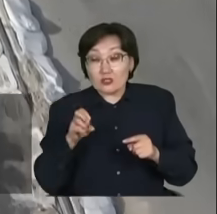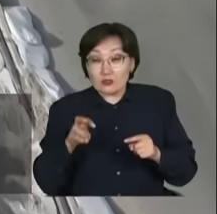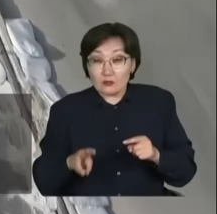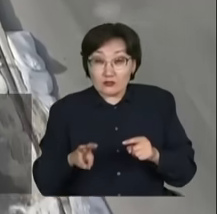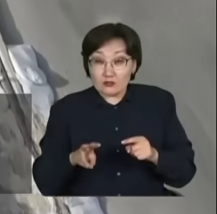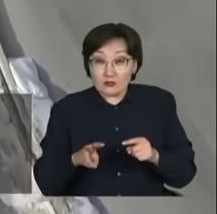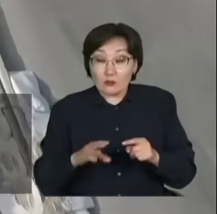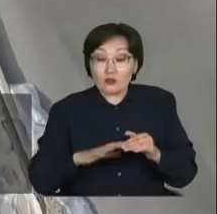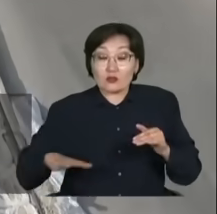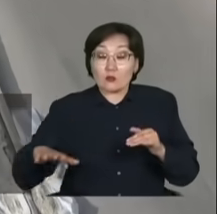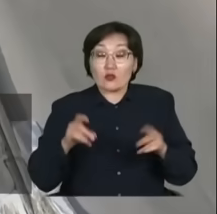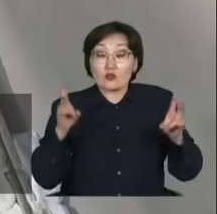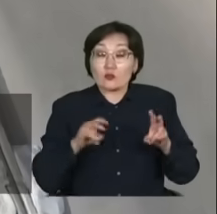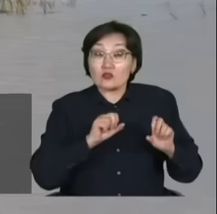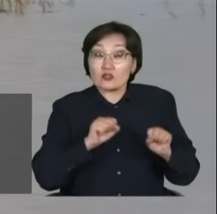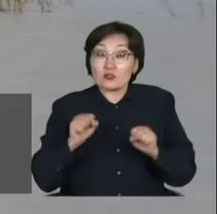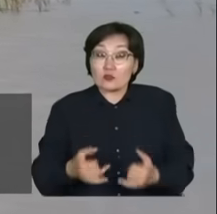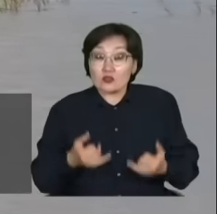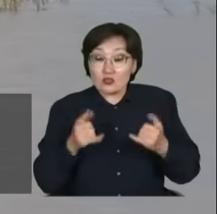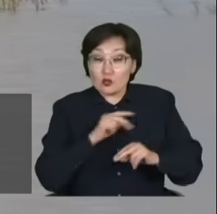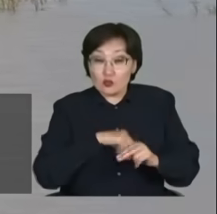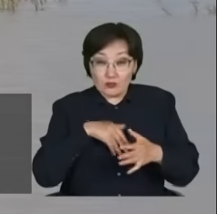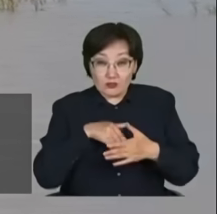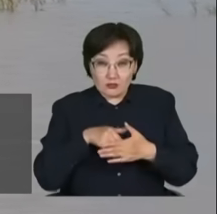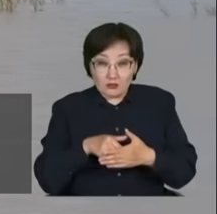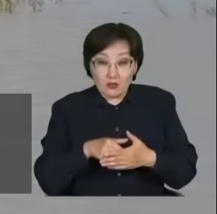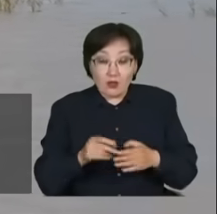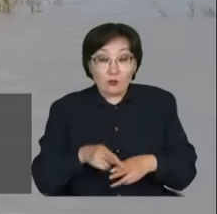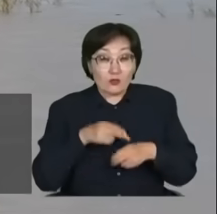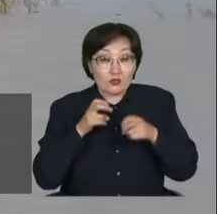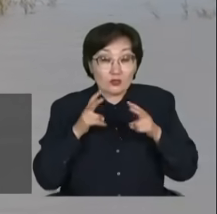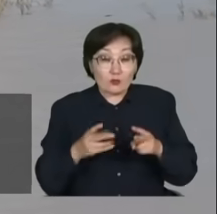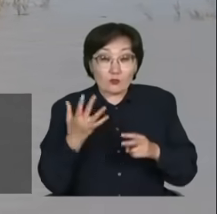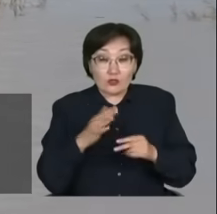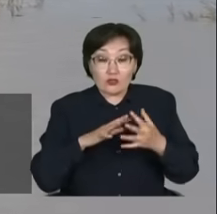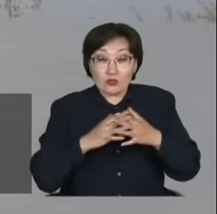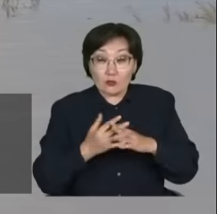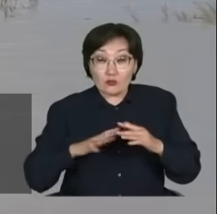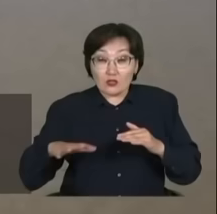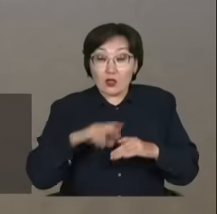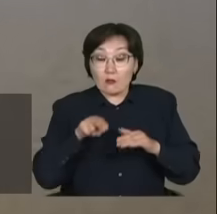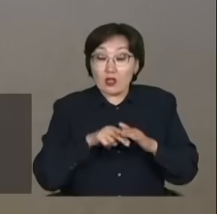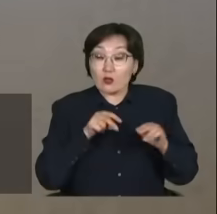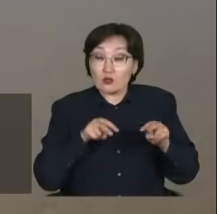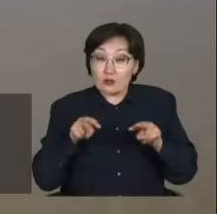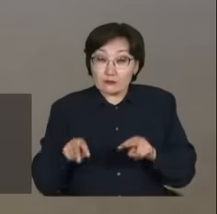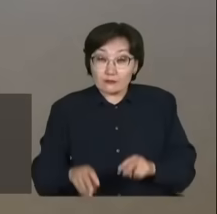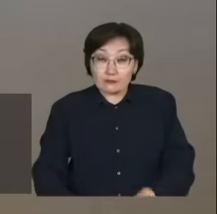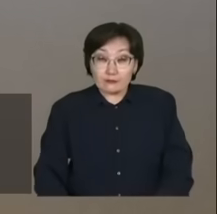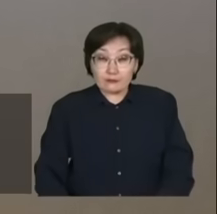жеткен. Аймақта апаттың алдын алу үшін жұмыс қызу, ал қауіпті деген 5 ауылдық округ бақылауда.